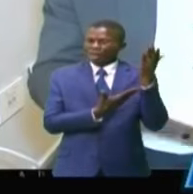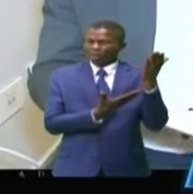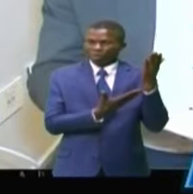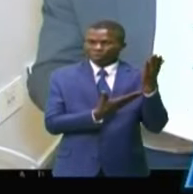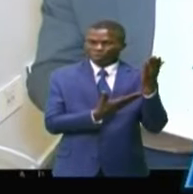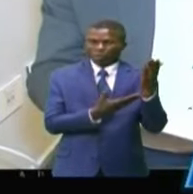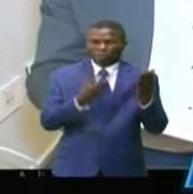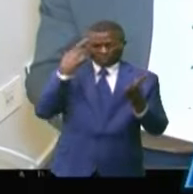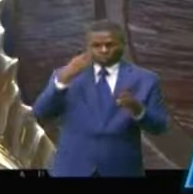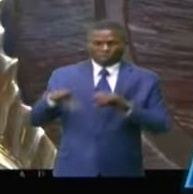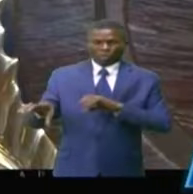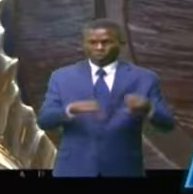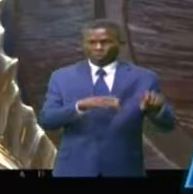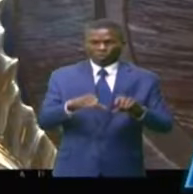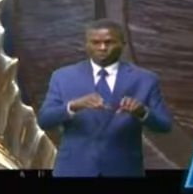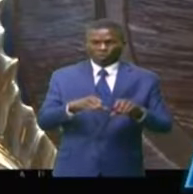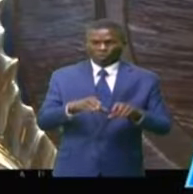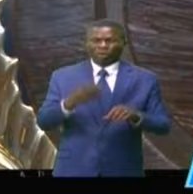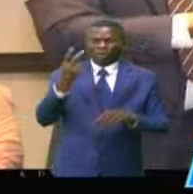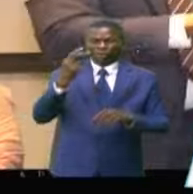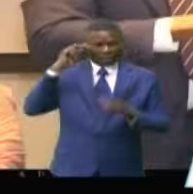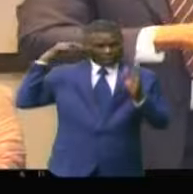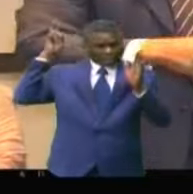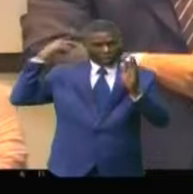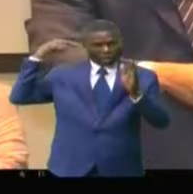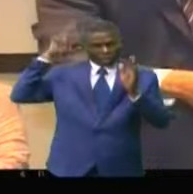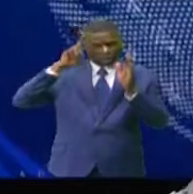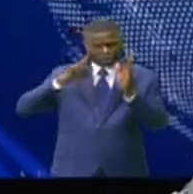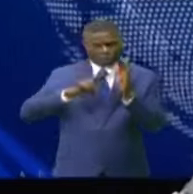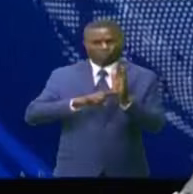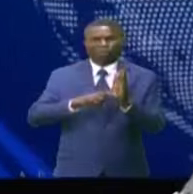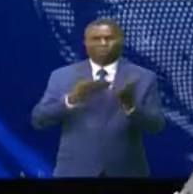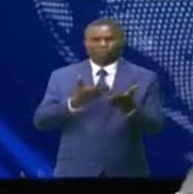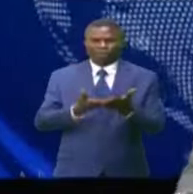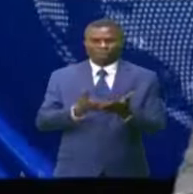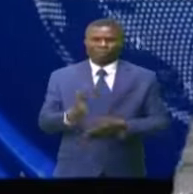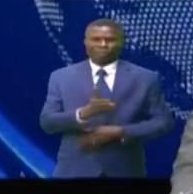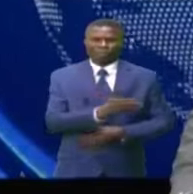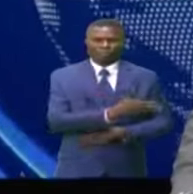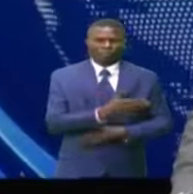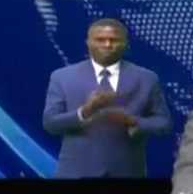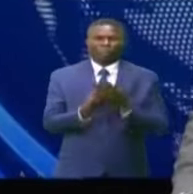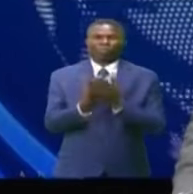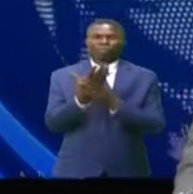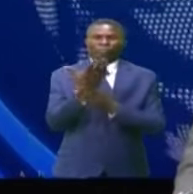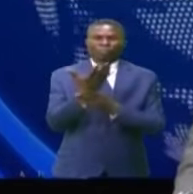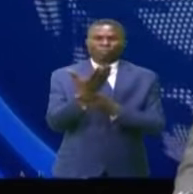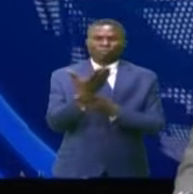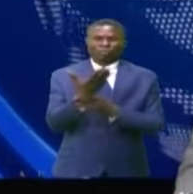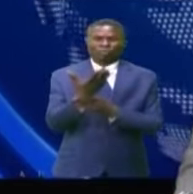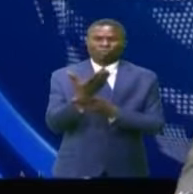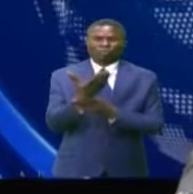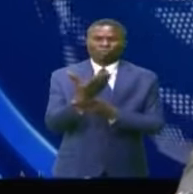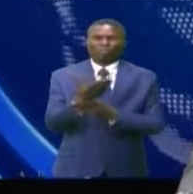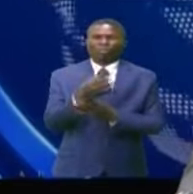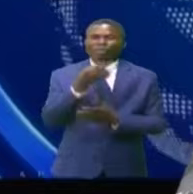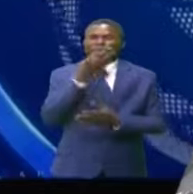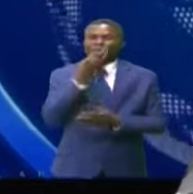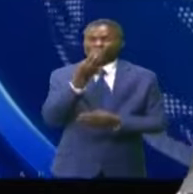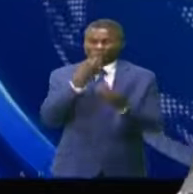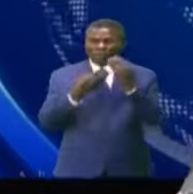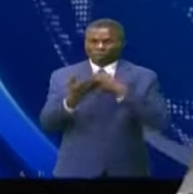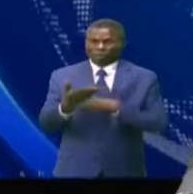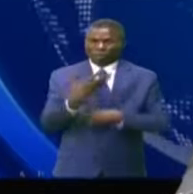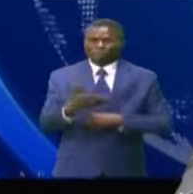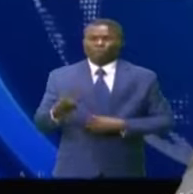à l'action de deux gouvernements respectifs. Production du sel alimentaire et autres